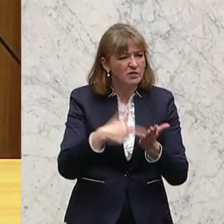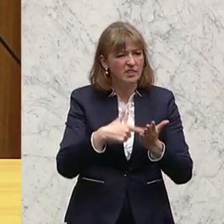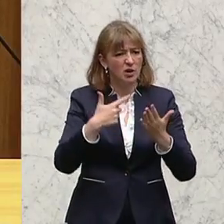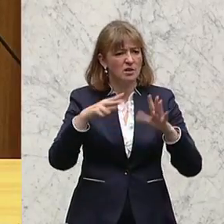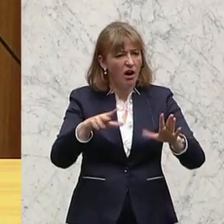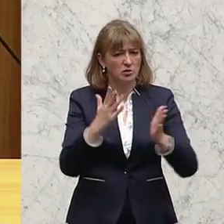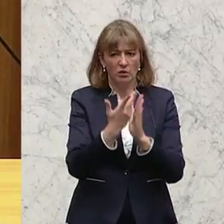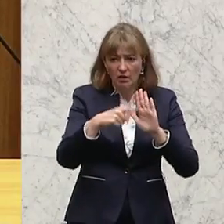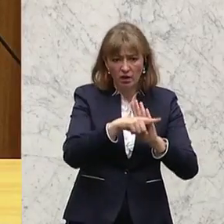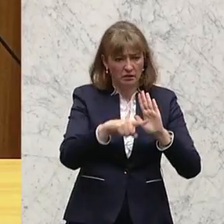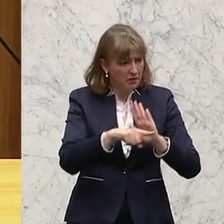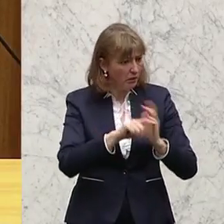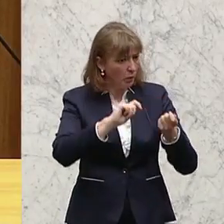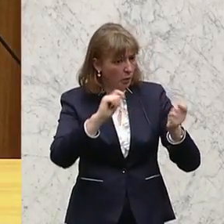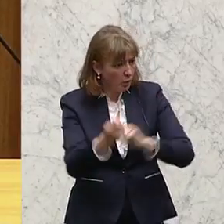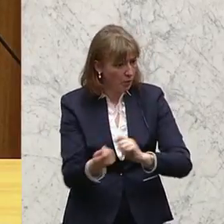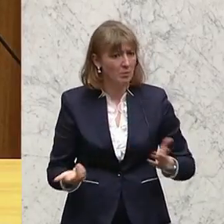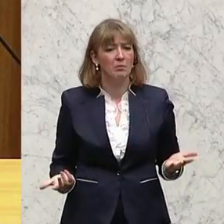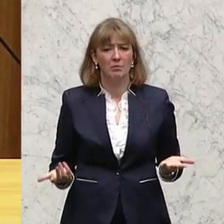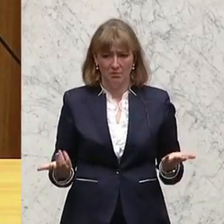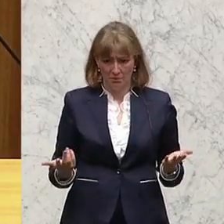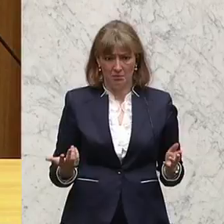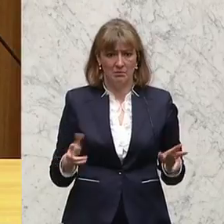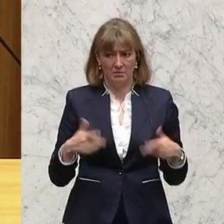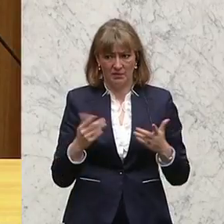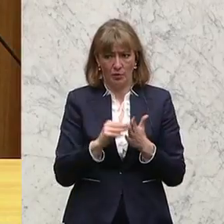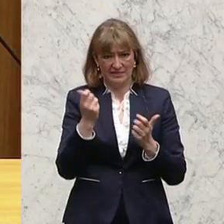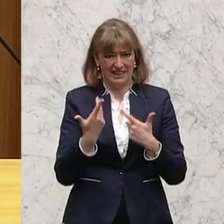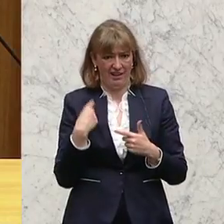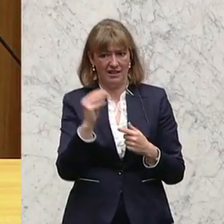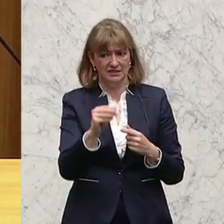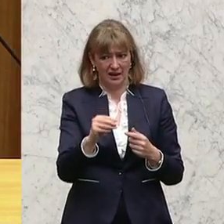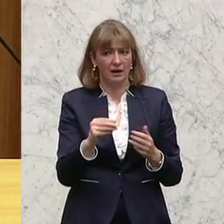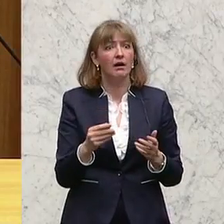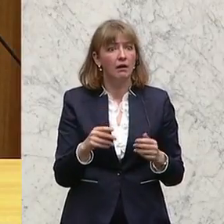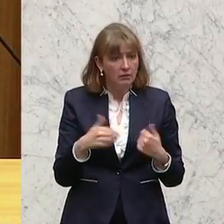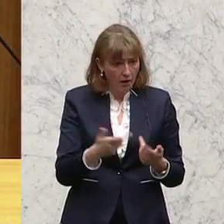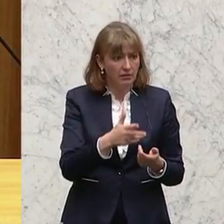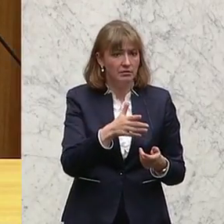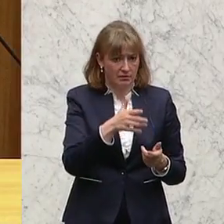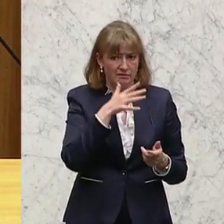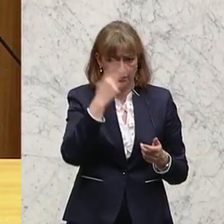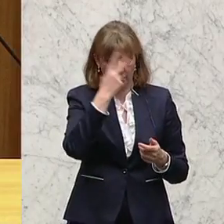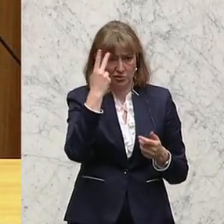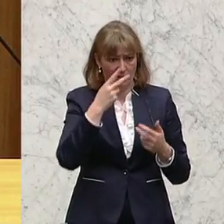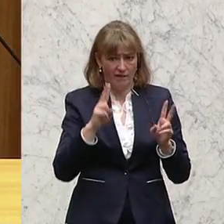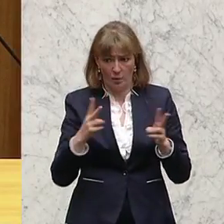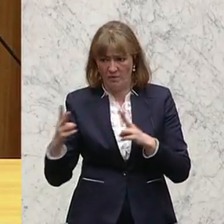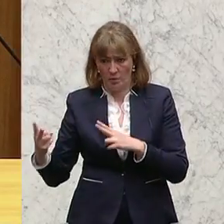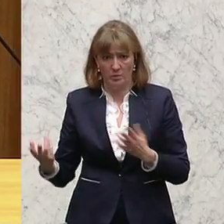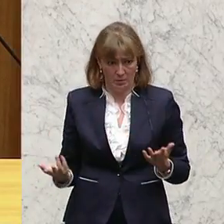geändert hat, dann komme ich dann im Anschluss darauf noch auf ein paar Zahlen zu sprechen und Sie werden dann verstehen, warum und